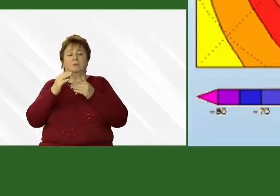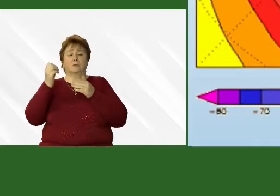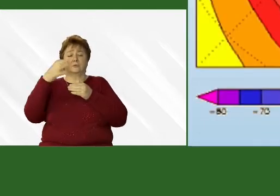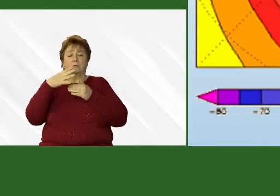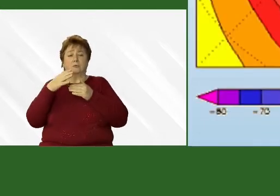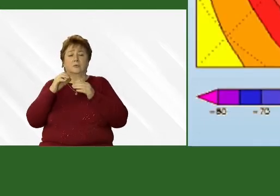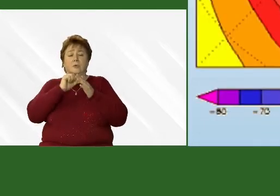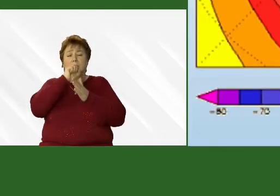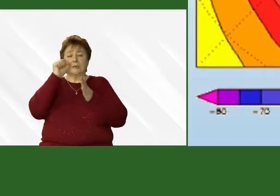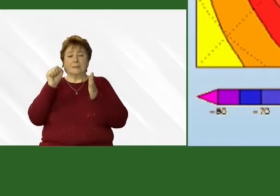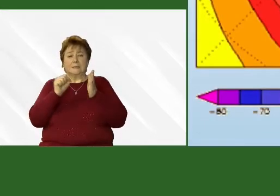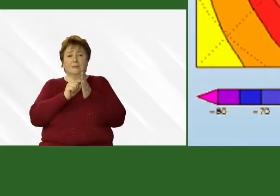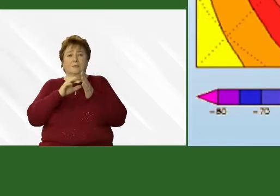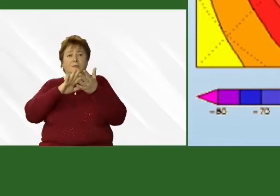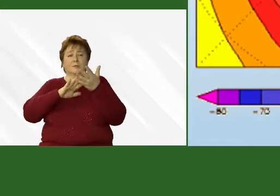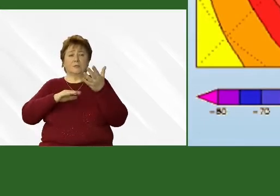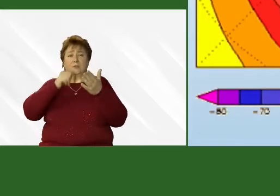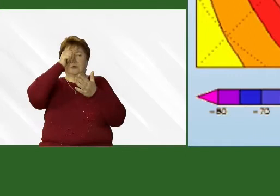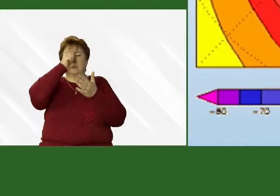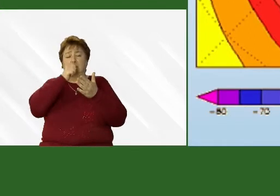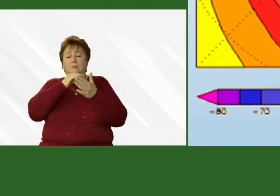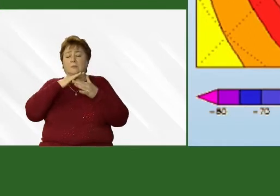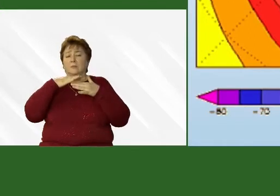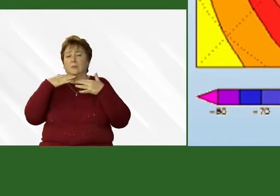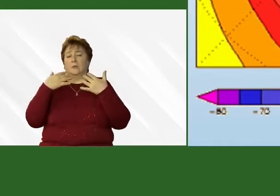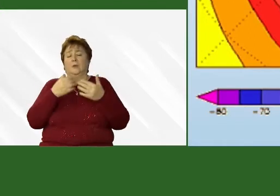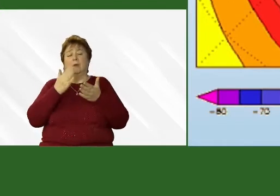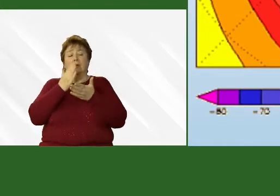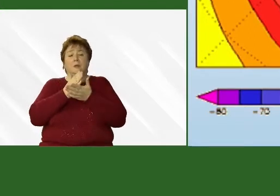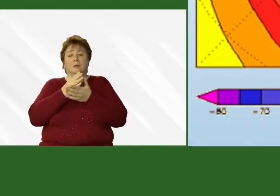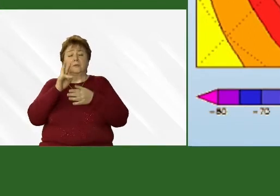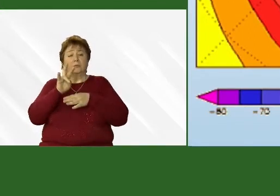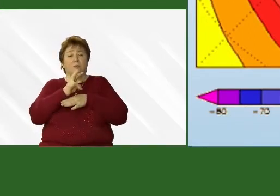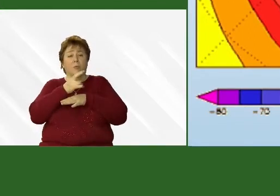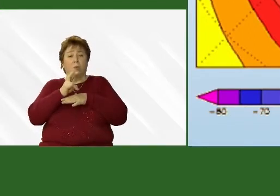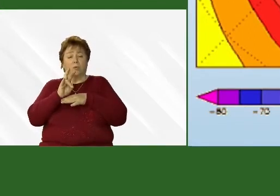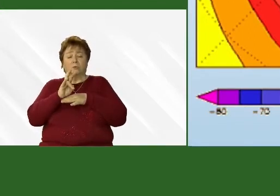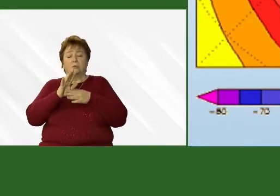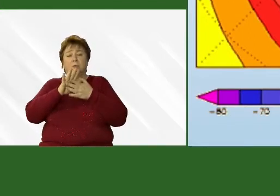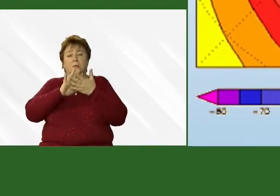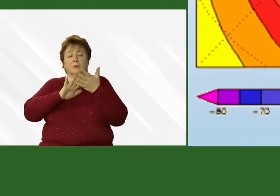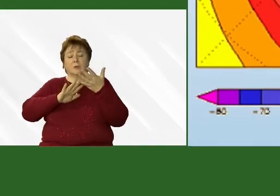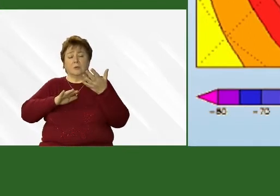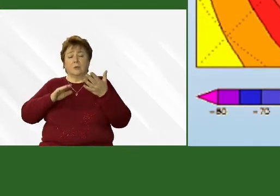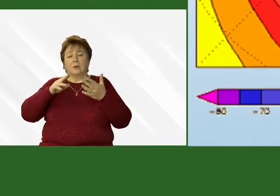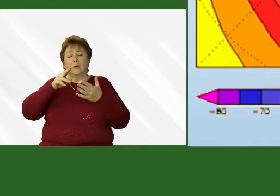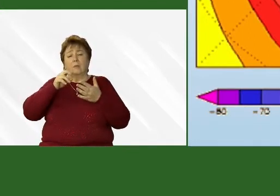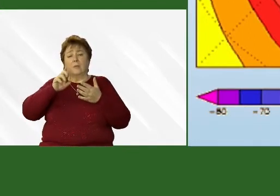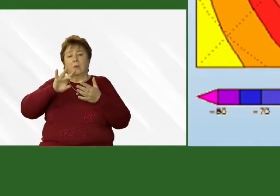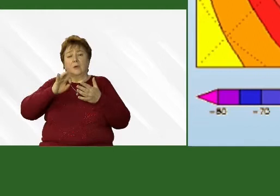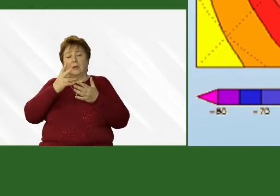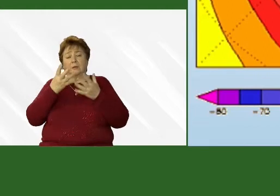Солнцу. Зимой в течение нескольких месяцев стоит полярная ночь. В период продолжительного полярного